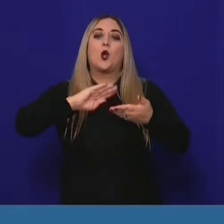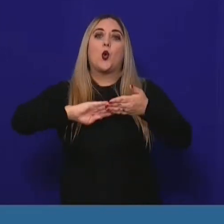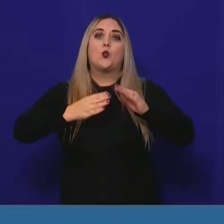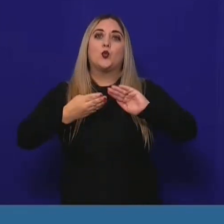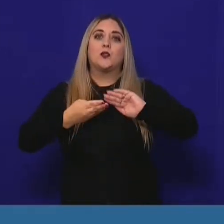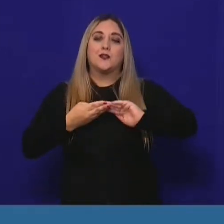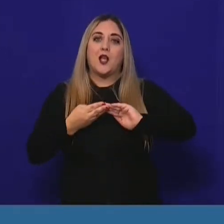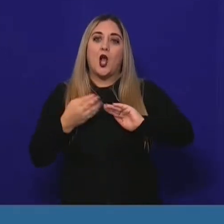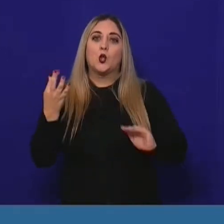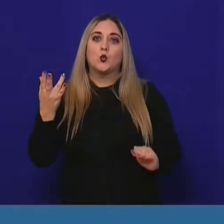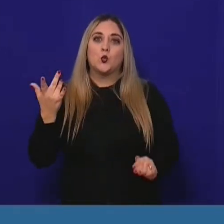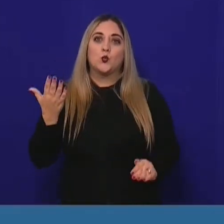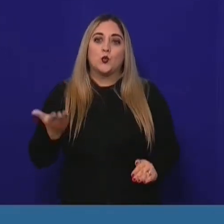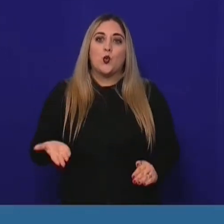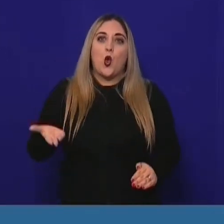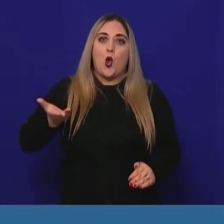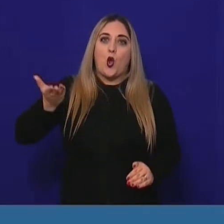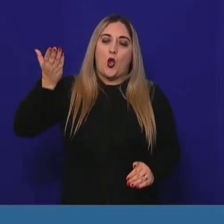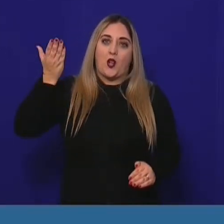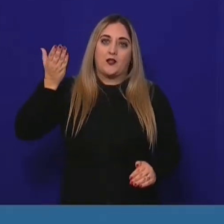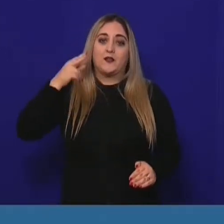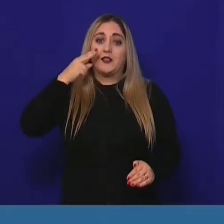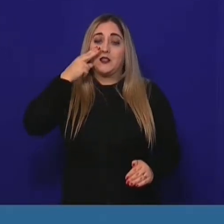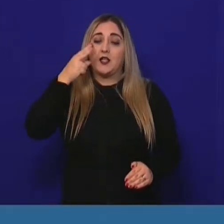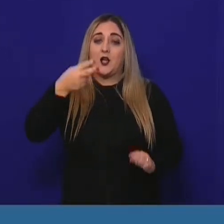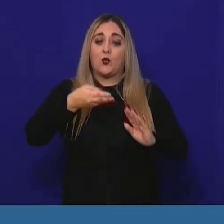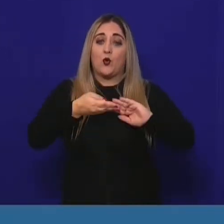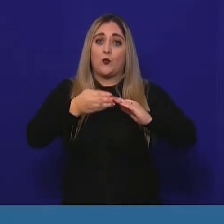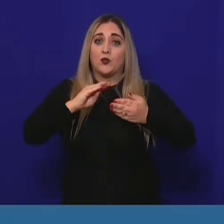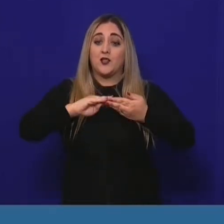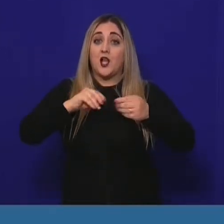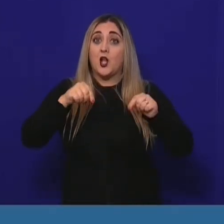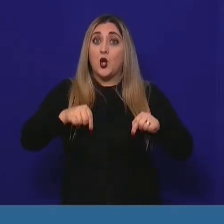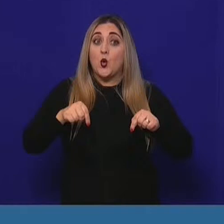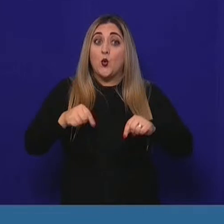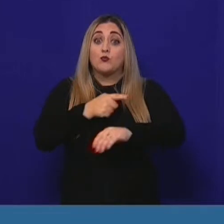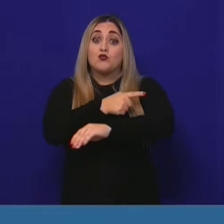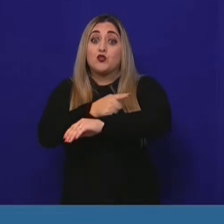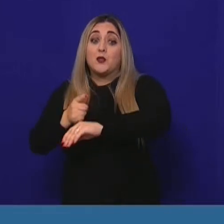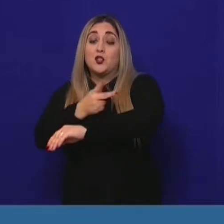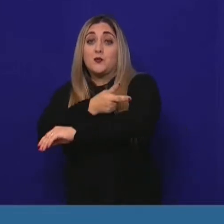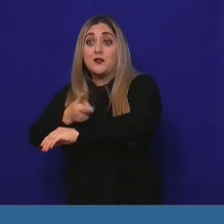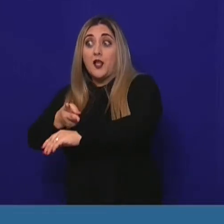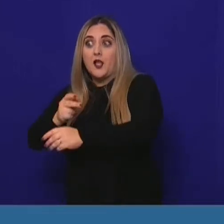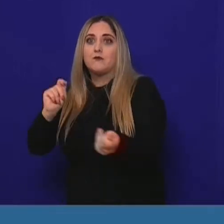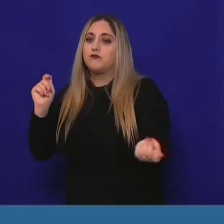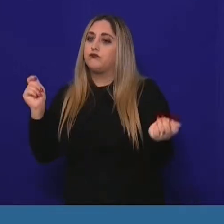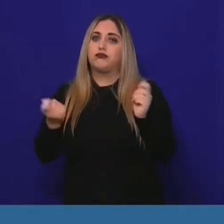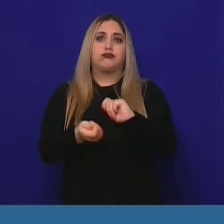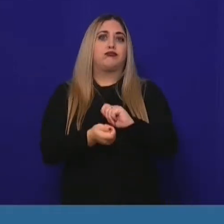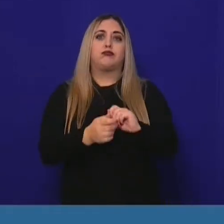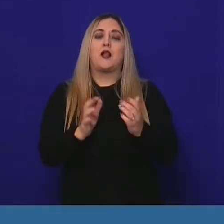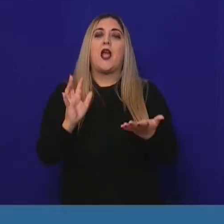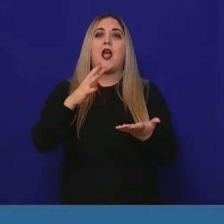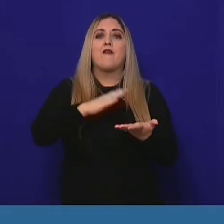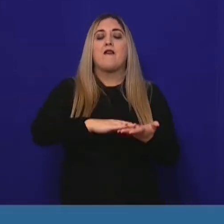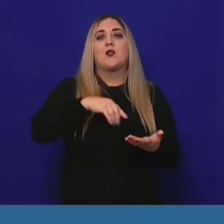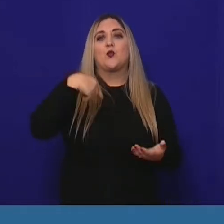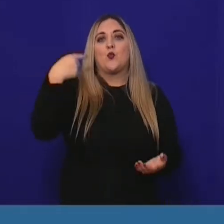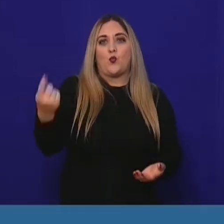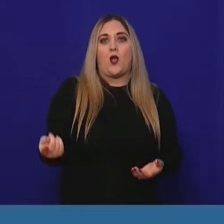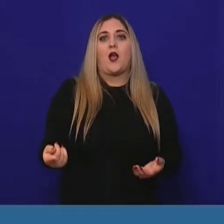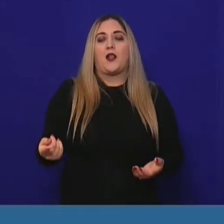fil-komunità, dak li qegħdin naraw fil-komunità llum bejn ġimgħa u ġimgħatejn tista' tara l-impatt tiegħu li